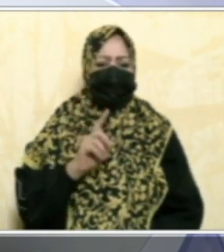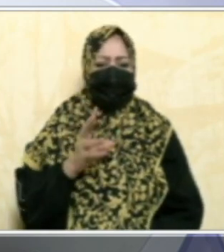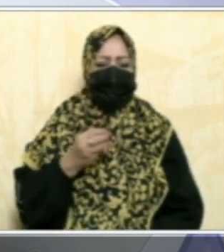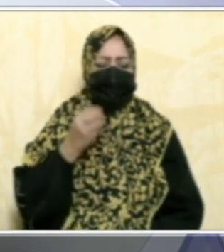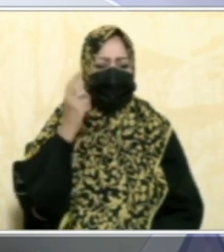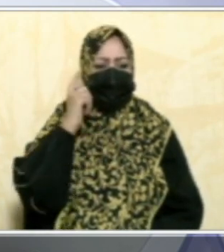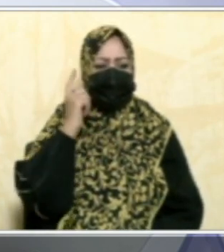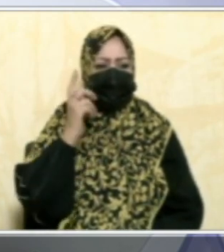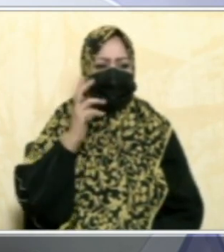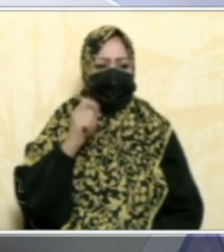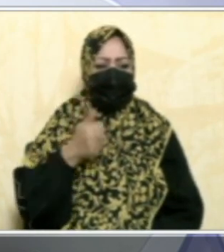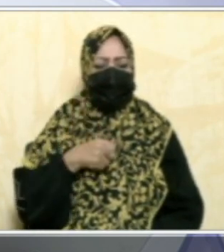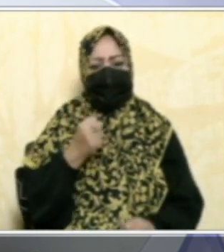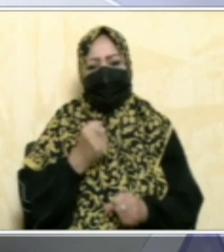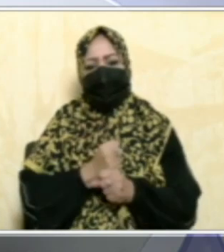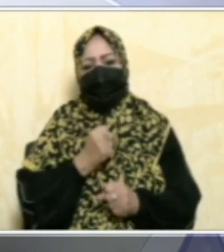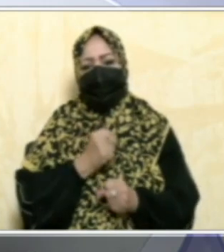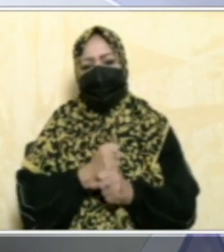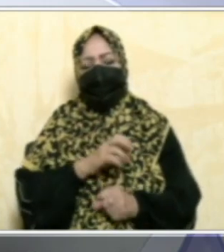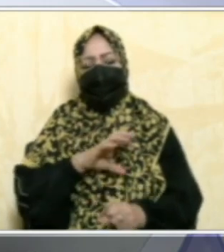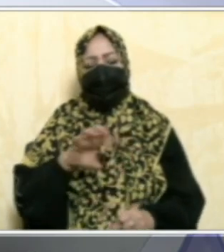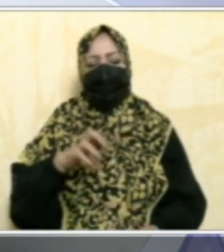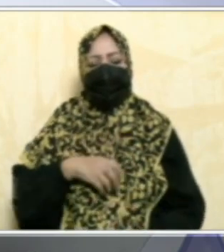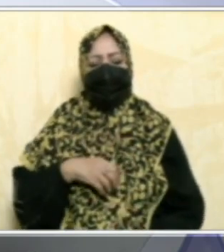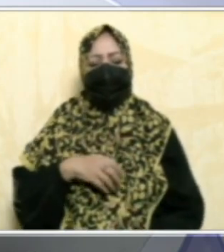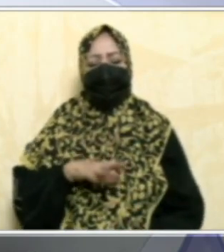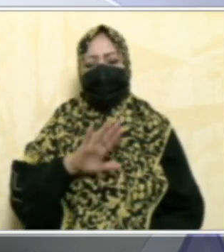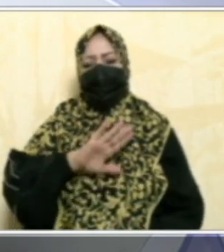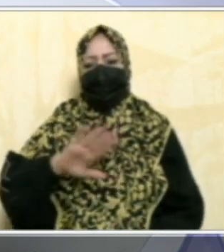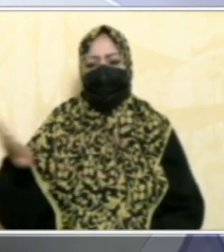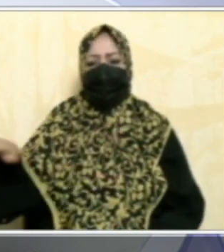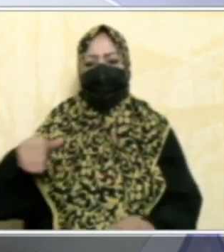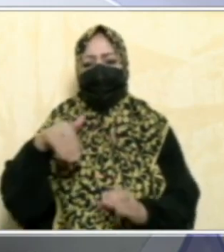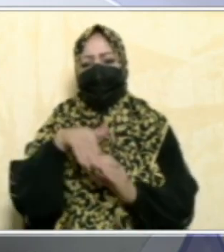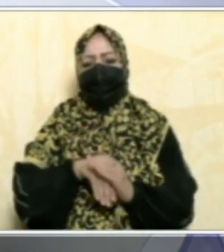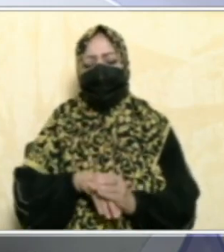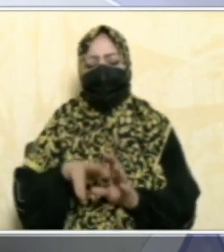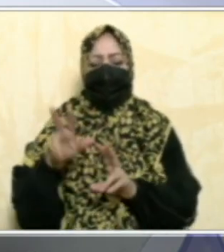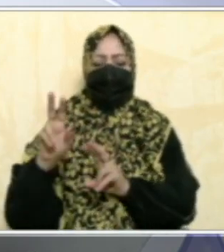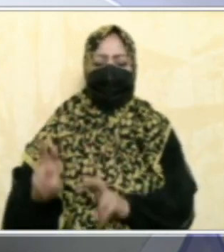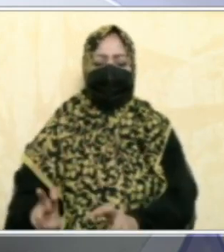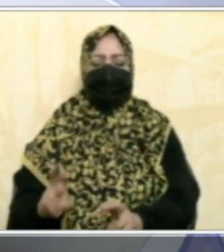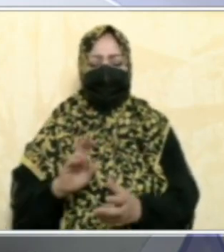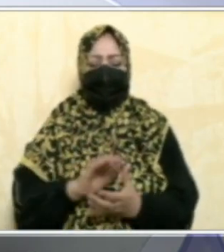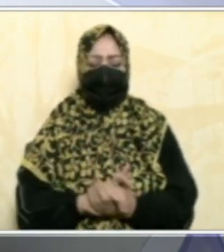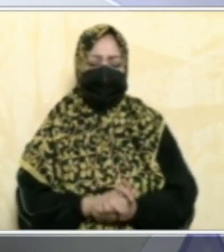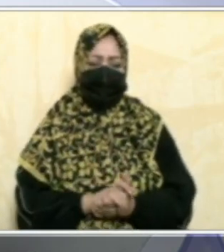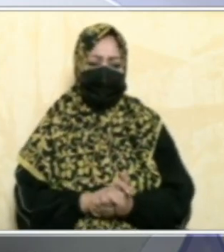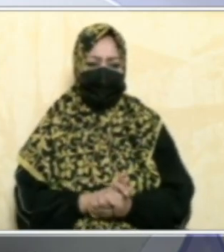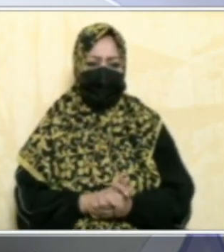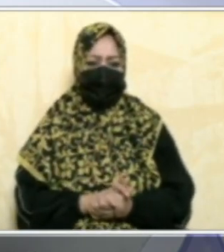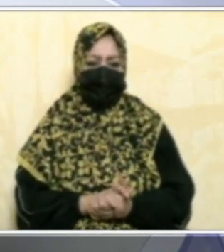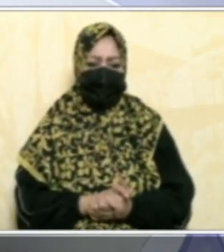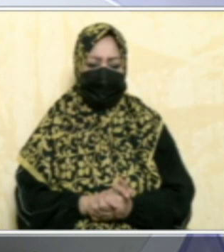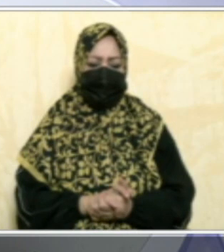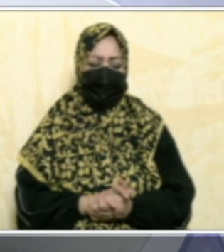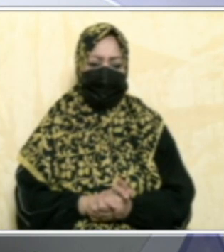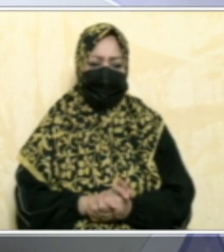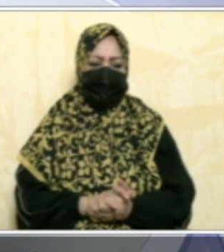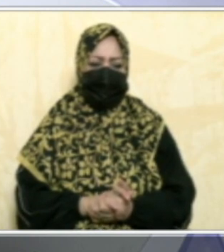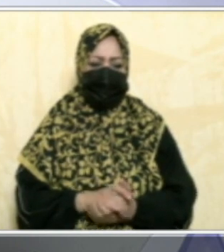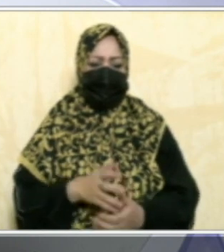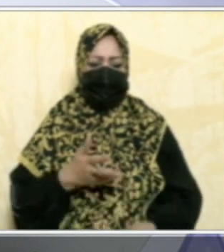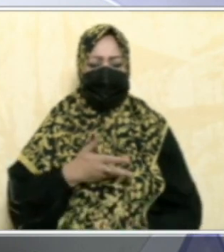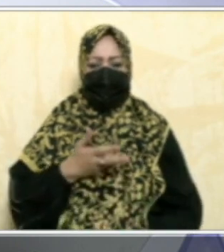والان احلتي على التقاعد. التقاعد تقاعد اختياري. لا انا تقاعد حولوني سن التقاعد. سنه وصلتي